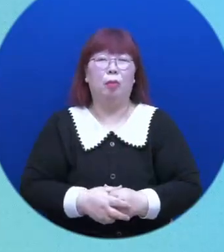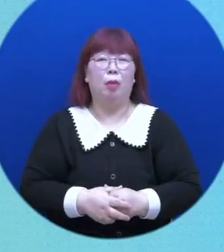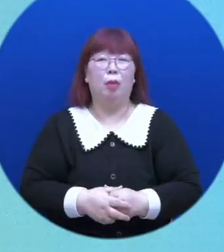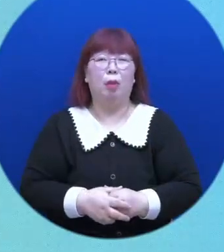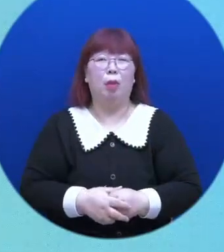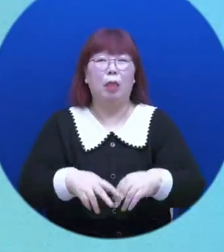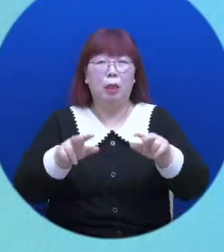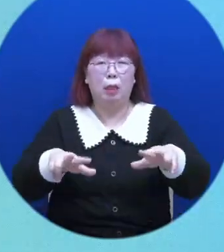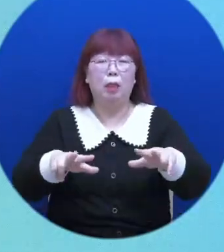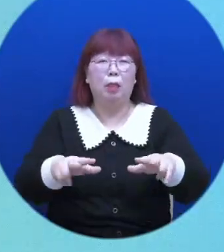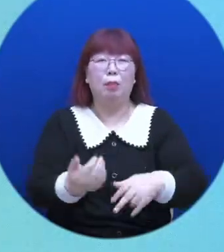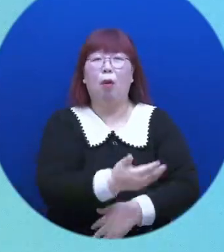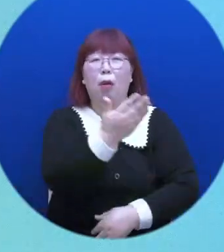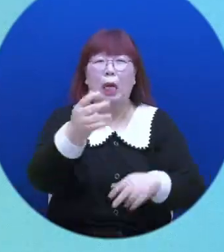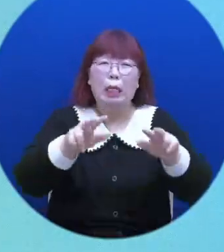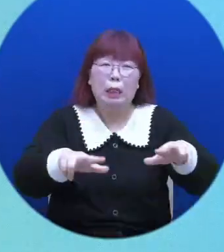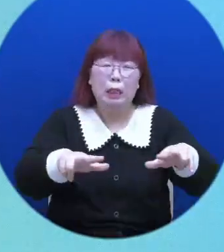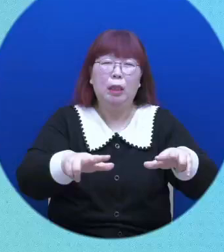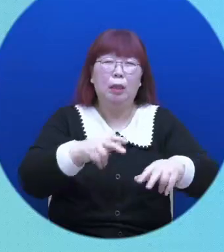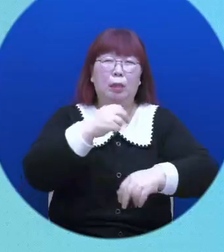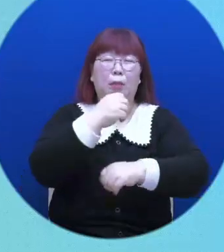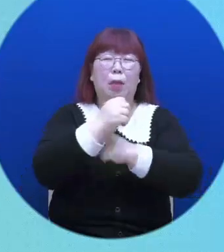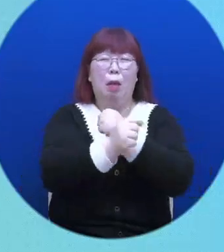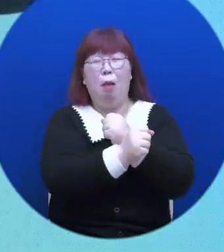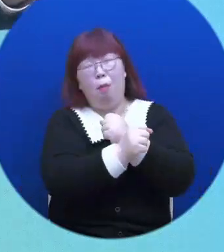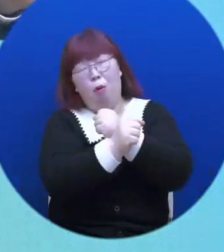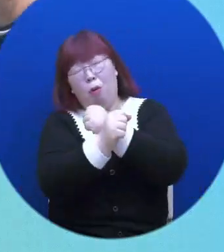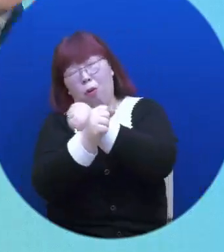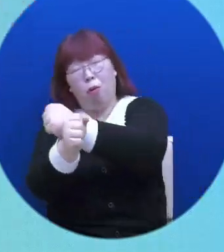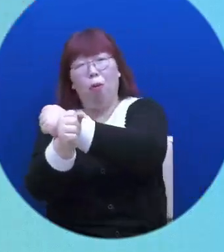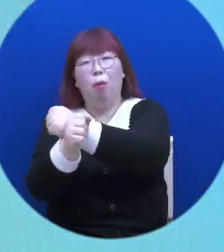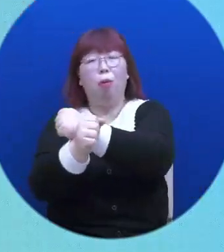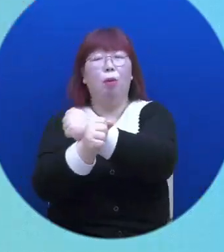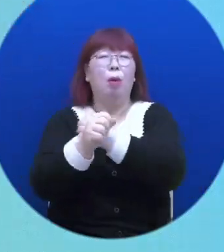그러니까 너희들이 비록 바빌론 포로로 끌려가지만